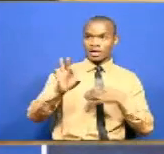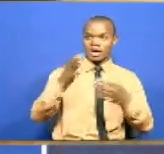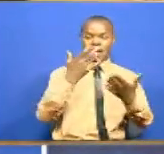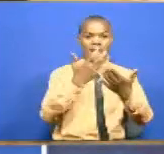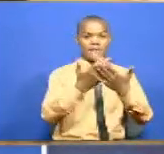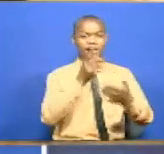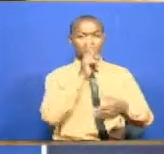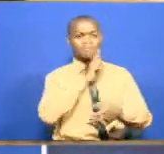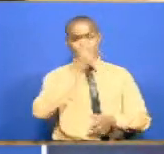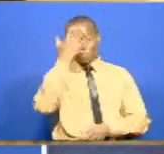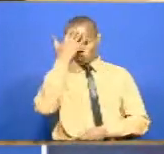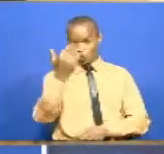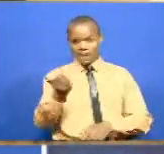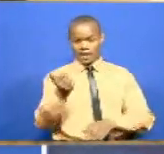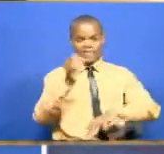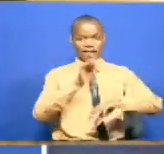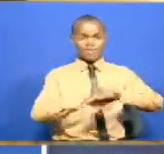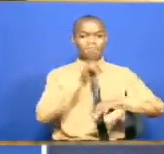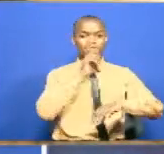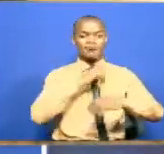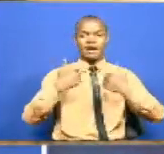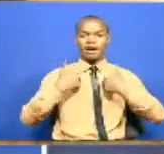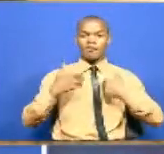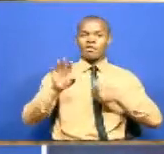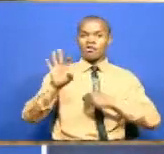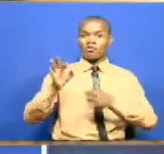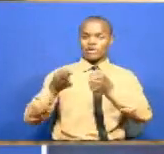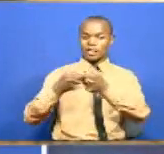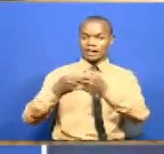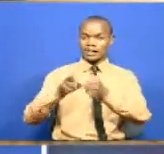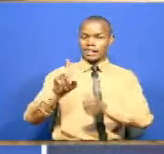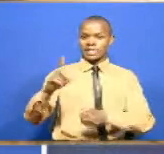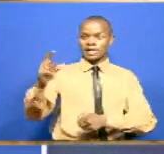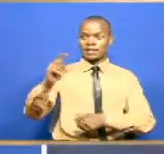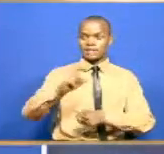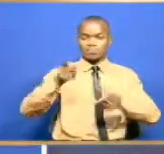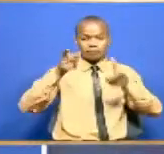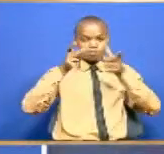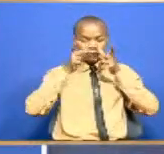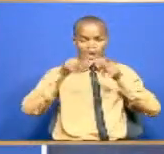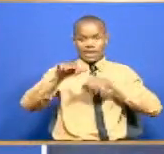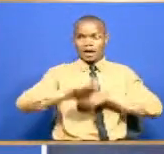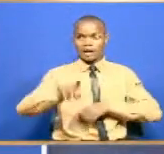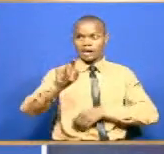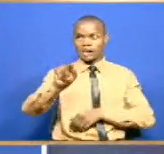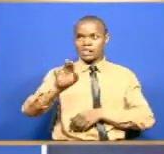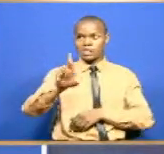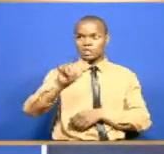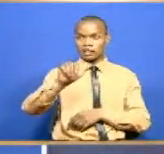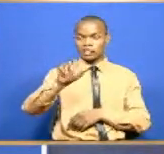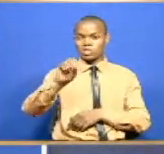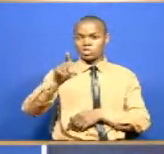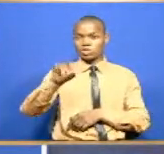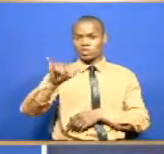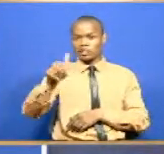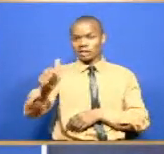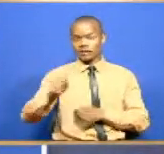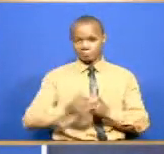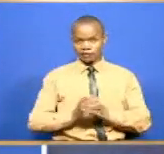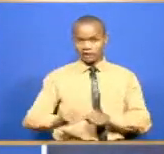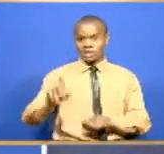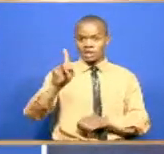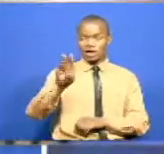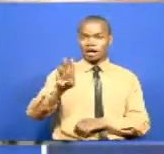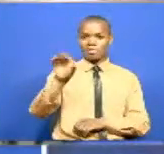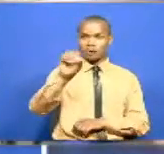ya kupatikana na kilo 48 za vipande vya pembe za ndovu huko Trans Nzoia. Maafisa wa shirika la huduma kwa wanyamapori